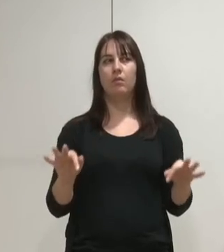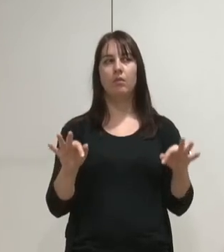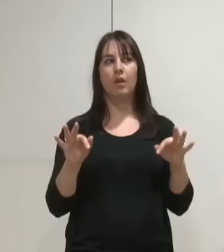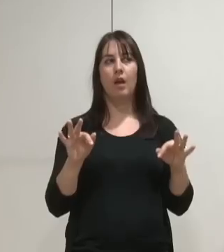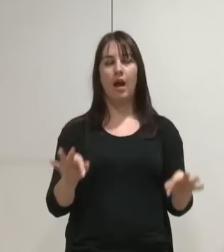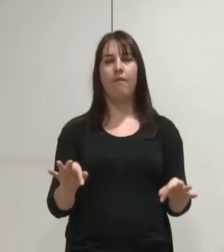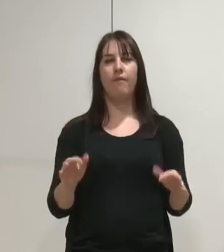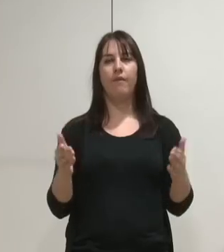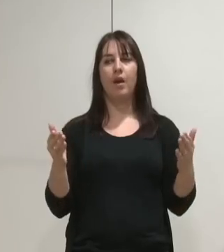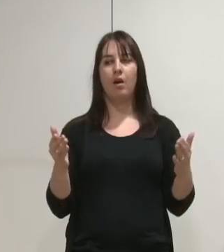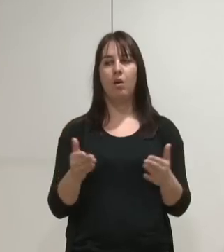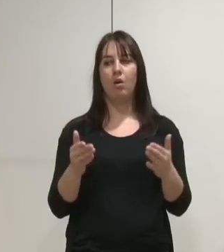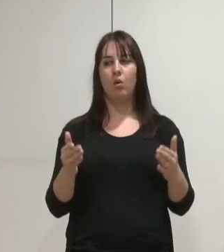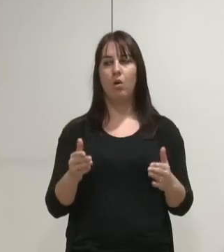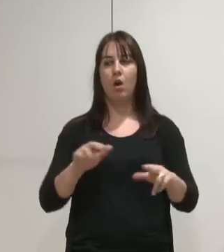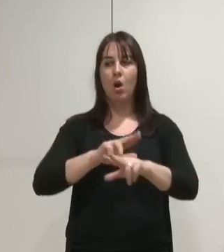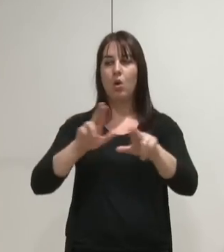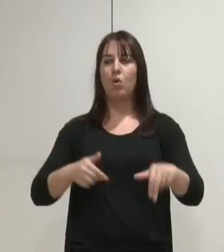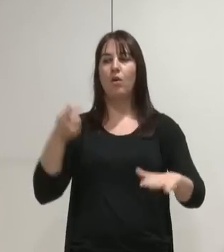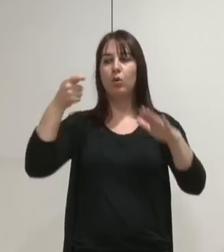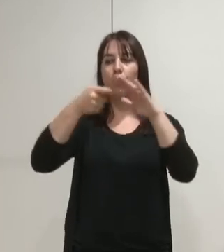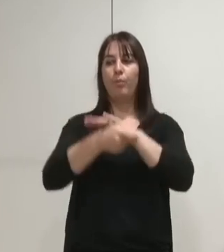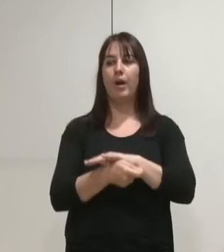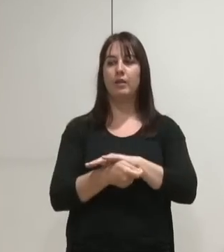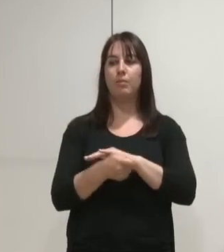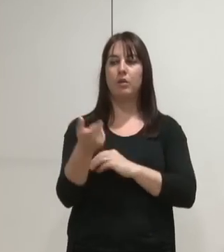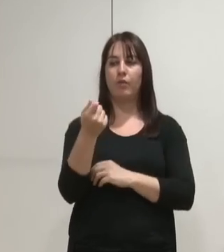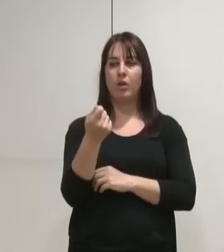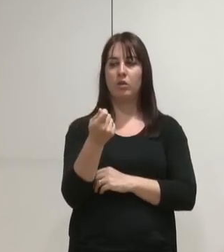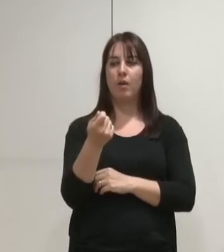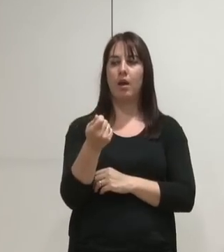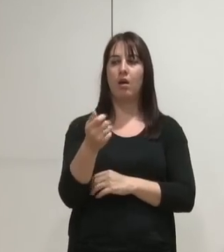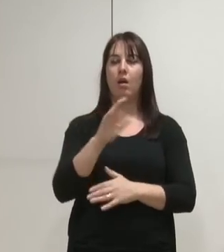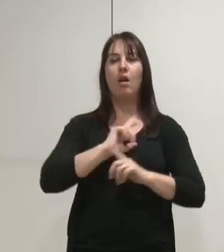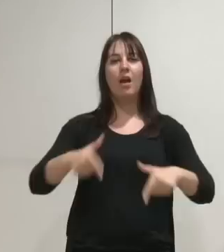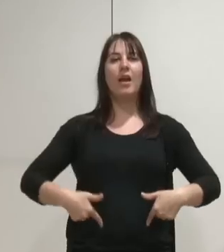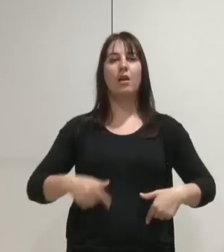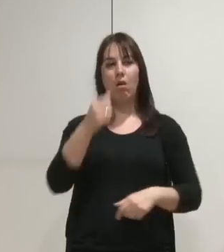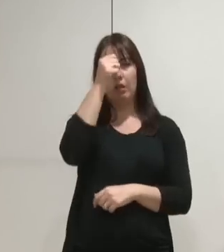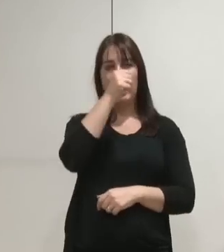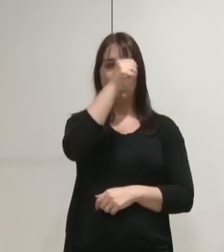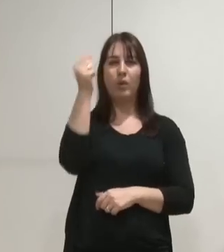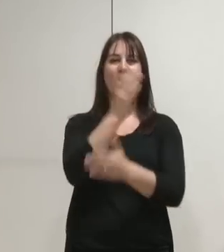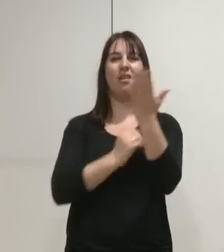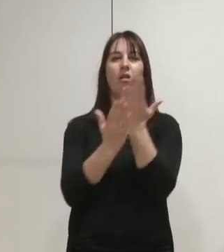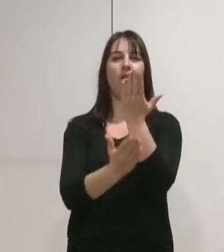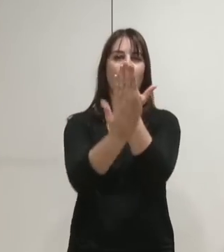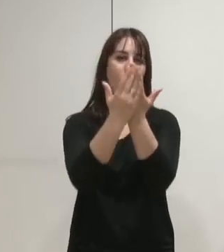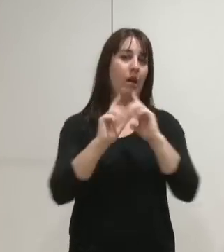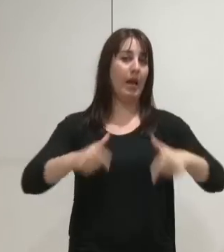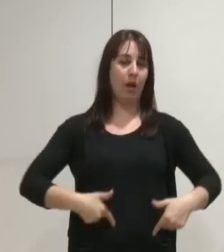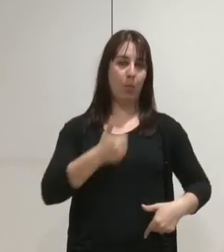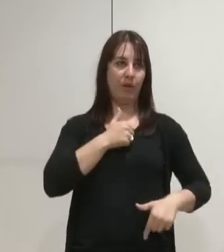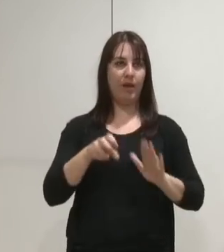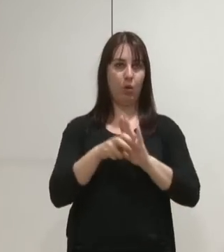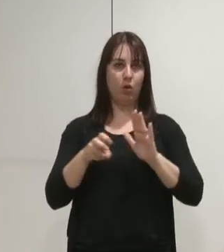avenant donc aux conventions de participation financière avec les organismes de gestion des écoles catholiques les écoles privées de Grenoble